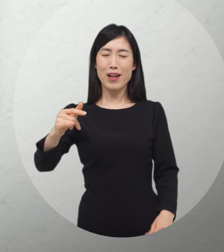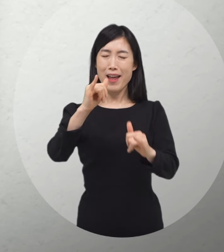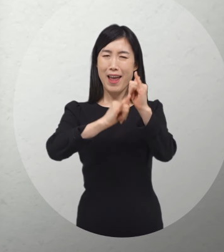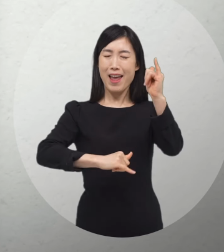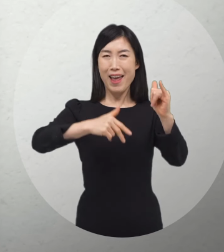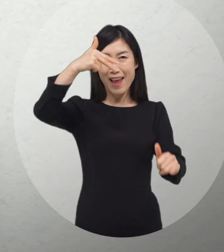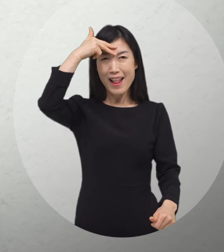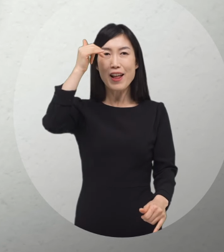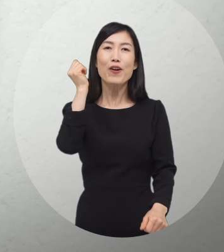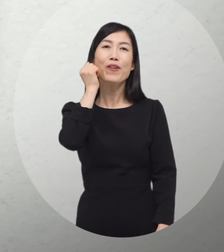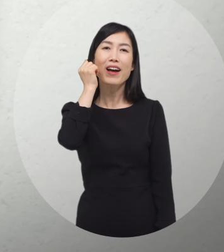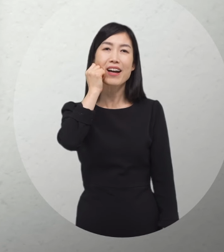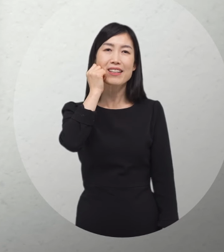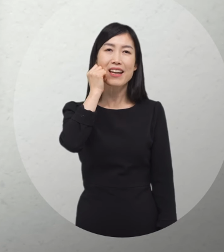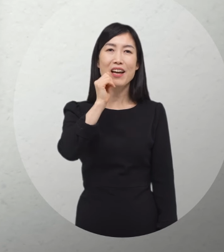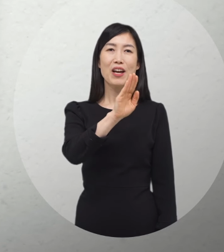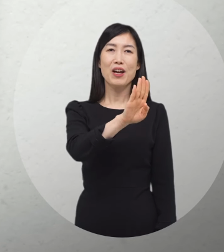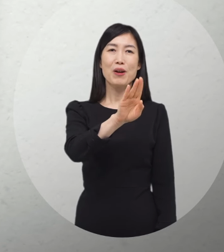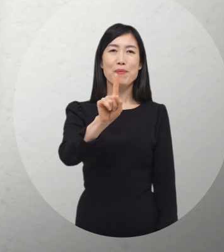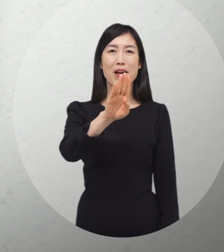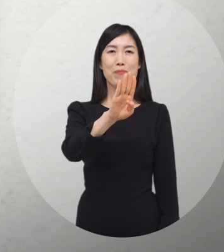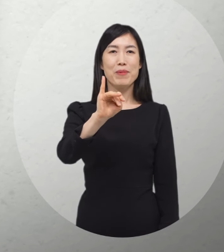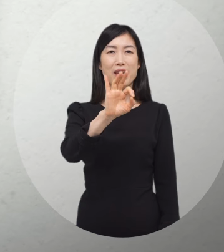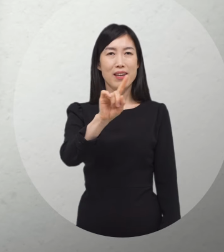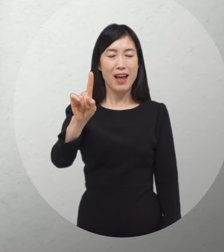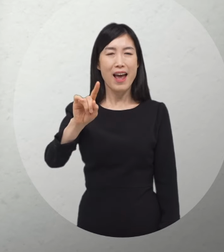파피아와 에그로를 가르치기로 했습니다.